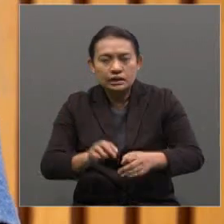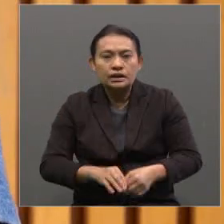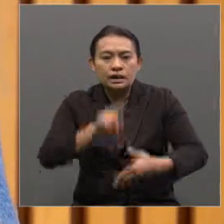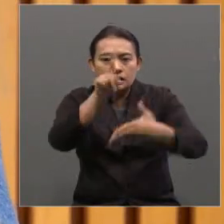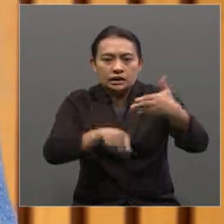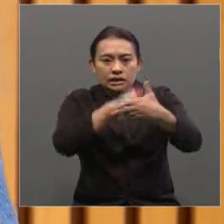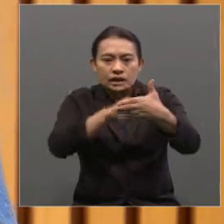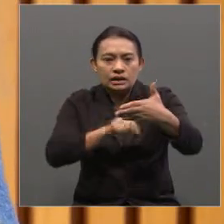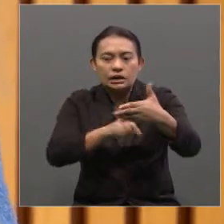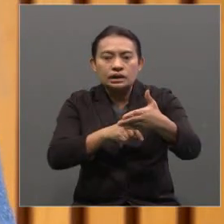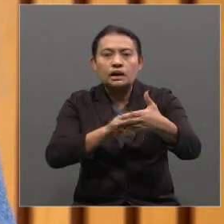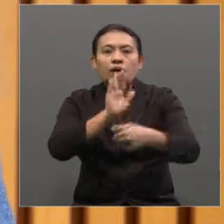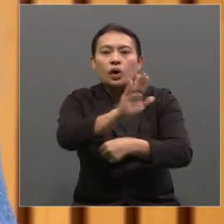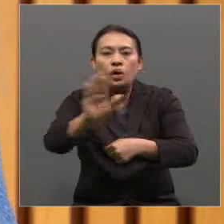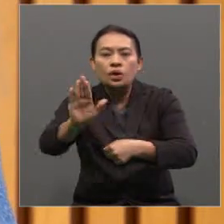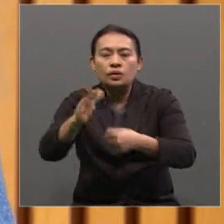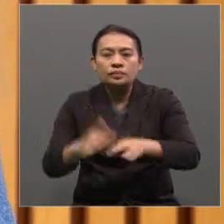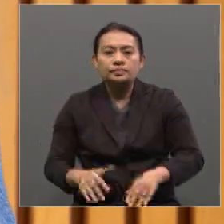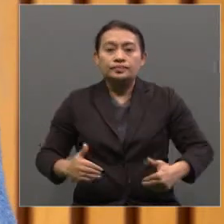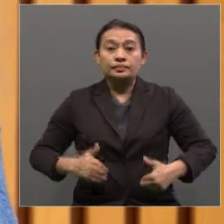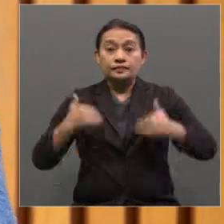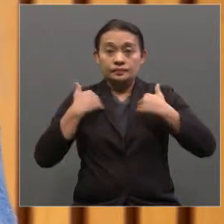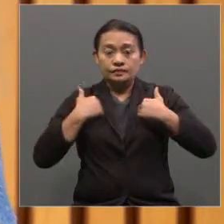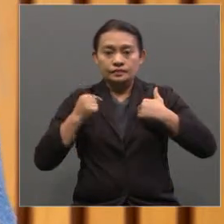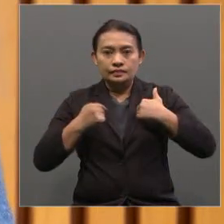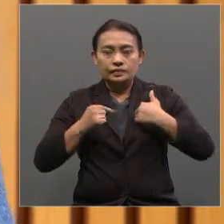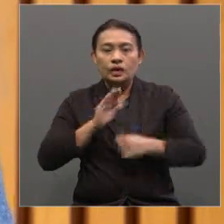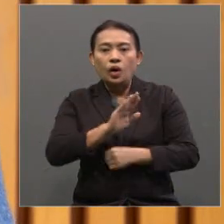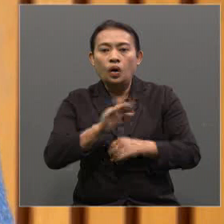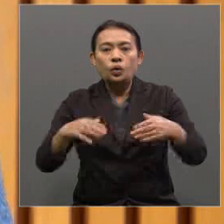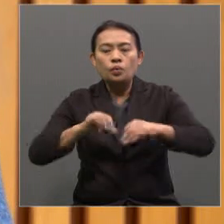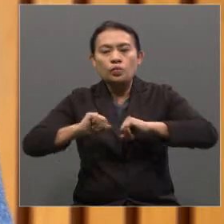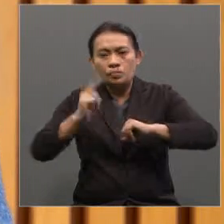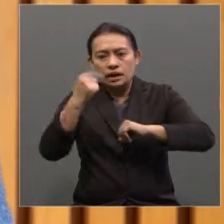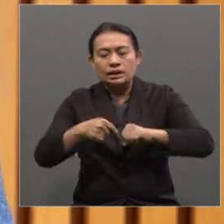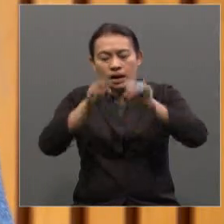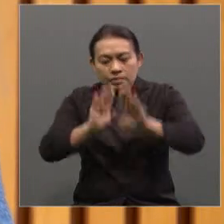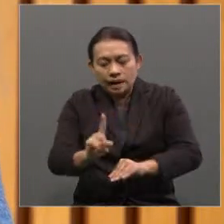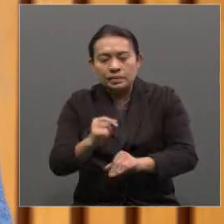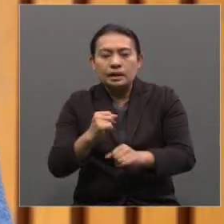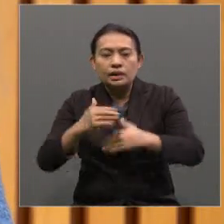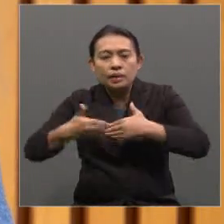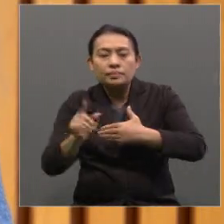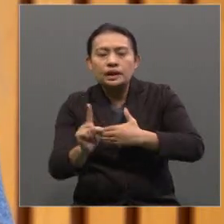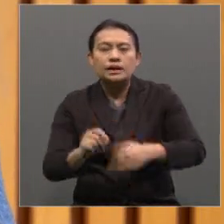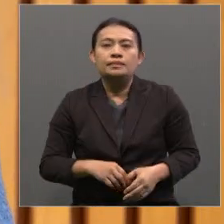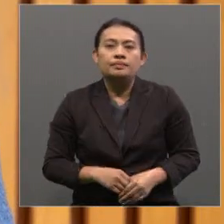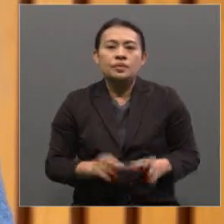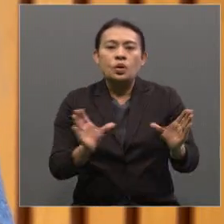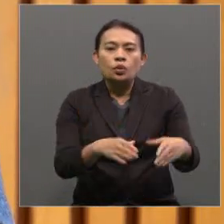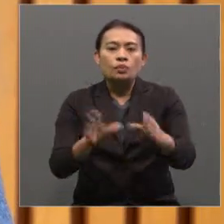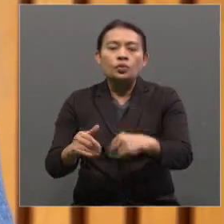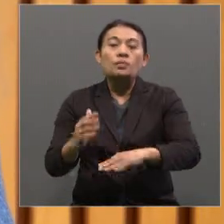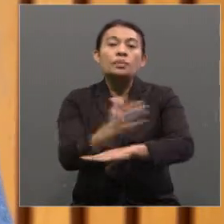ามเนี่ย direction ของชีวิตเขาเนี่ยมันจะไปยังไง ครับ อันนี้มันเป็นสิ่งที่ทุกพรรคการเมื